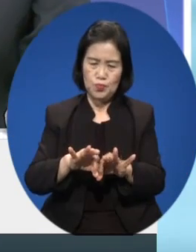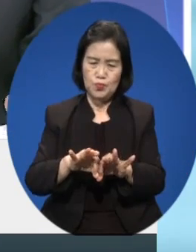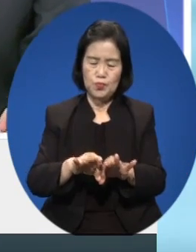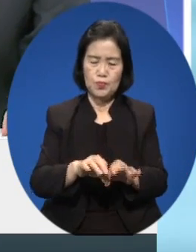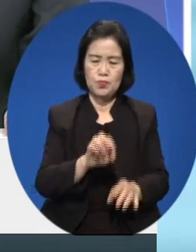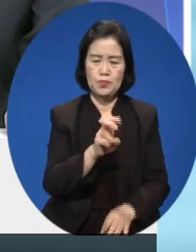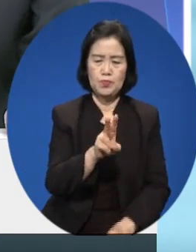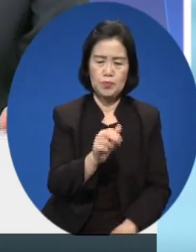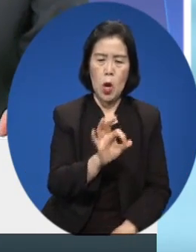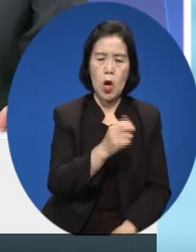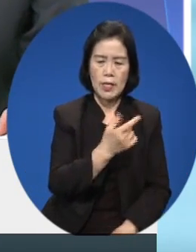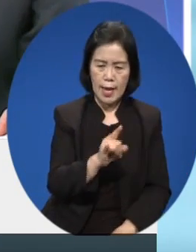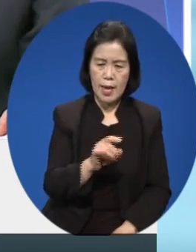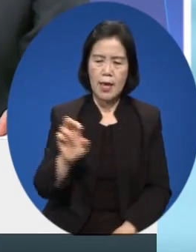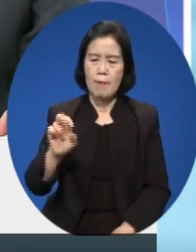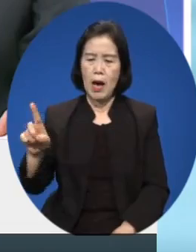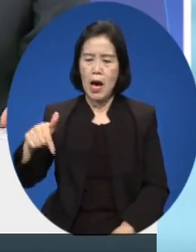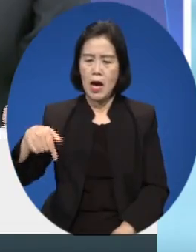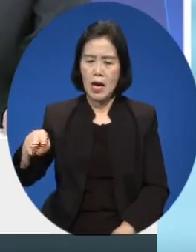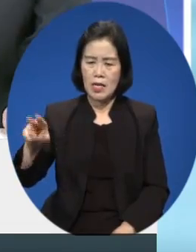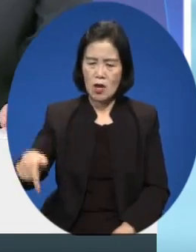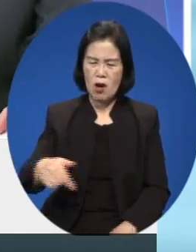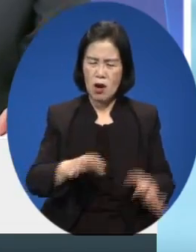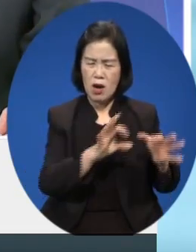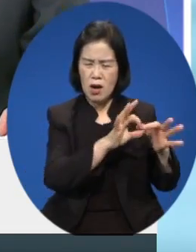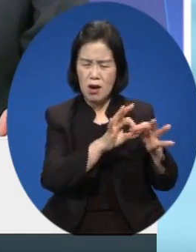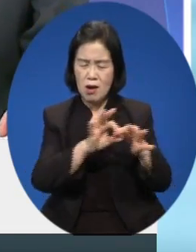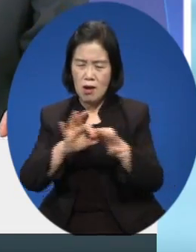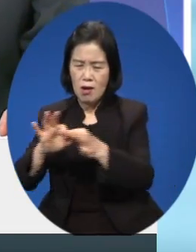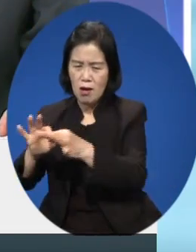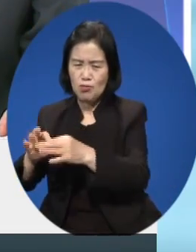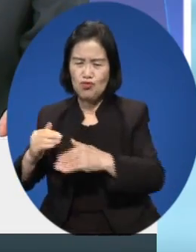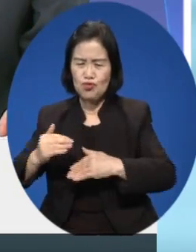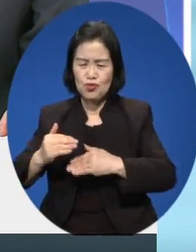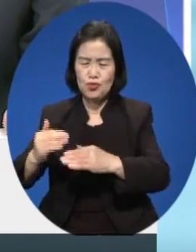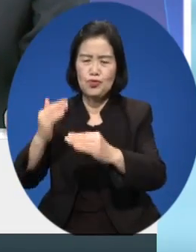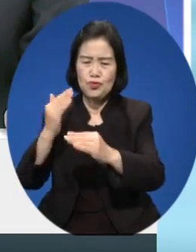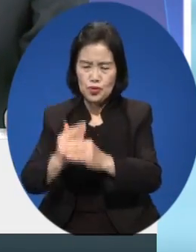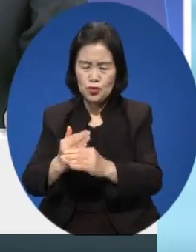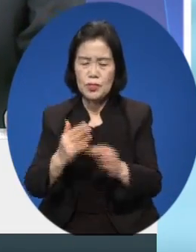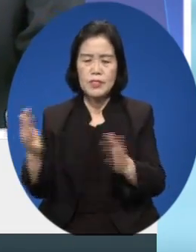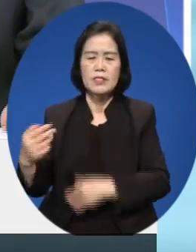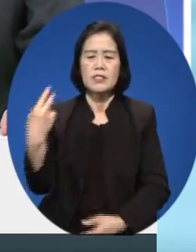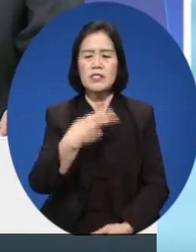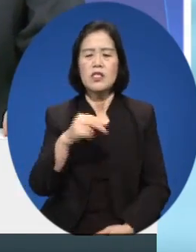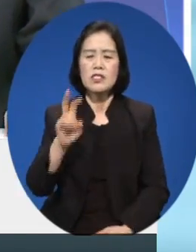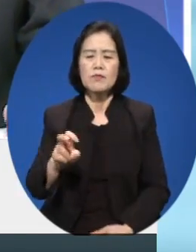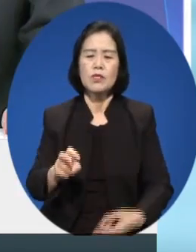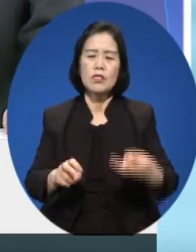을 거쳐 마 서 까지 연장하는 안으로 취지인 되고 있었습니다 그런데 지난 2020 년 11월에